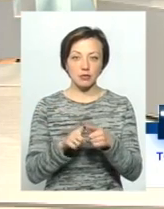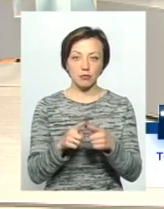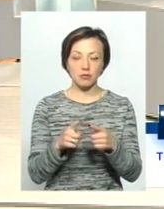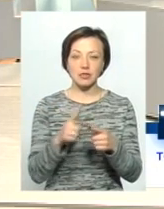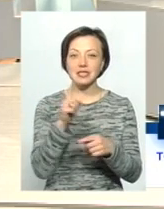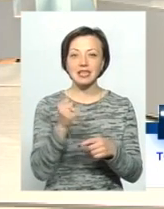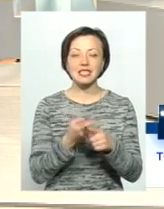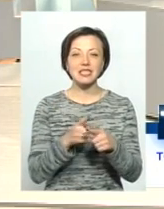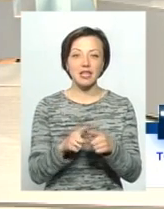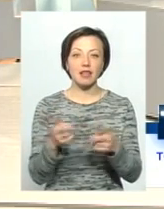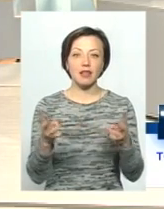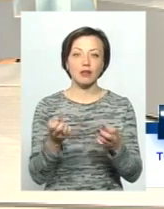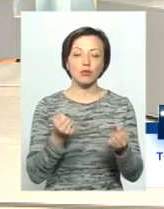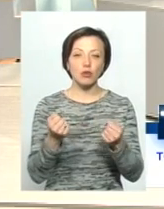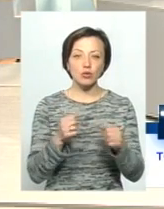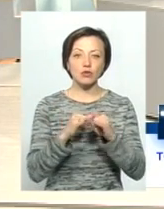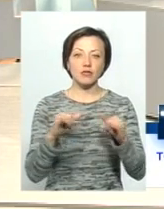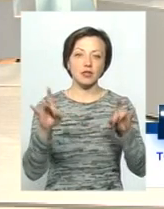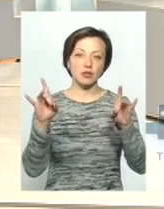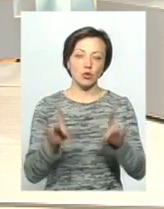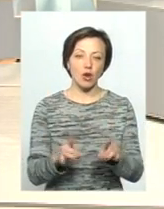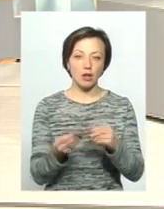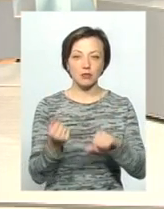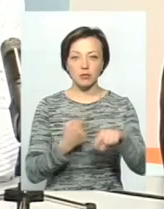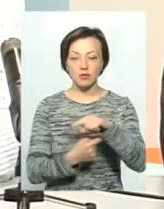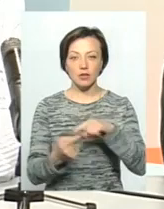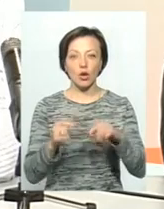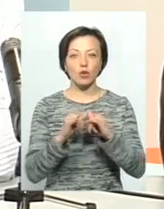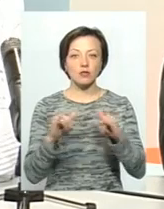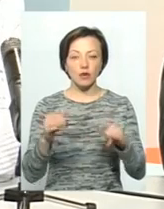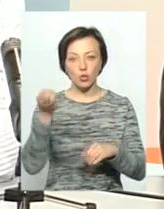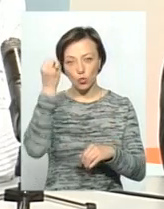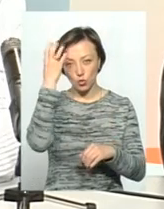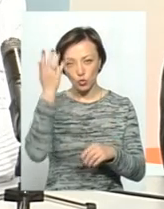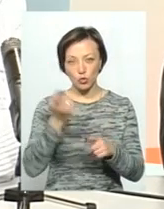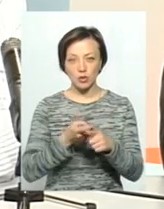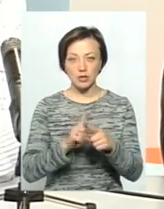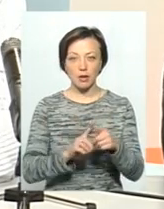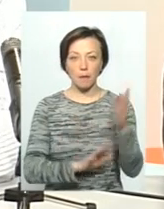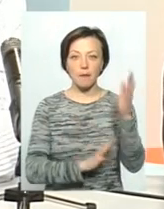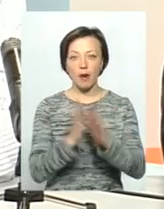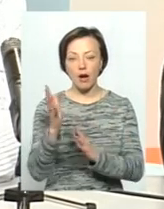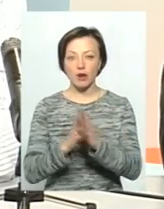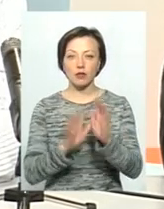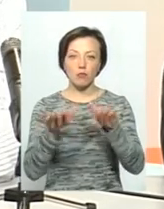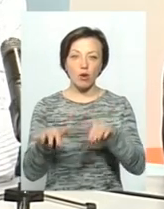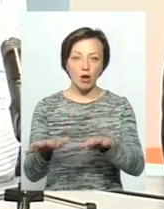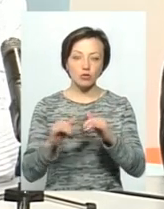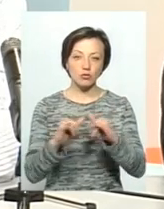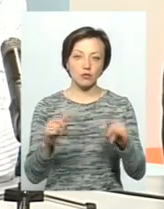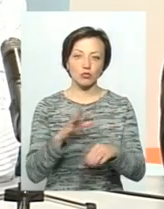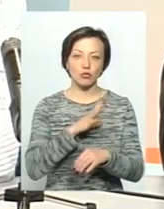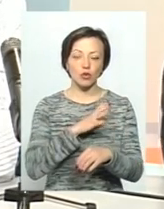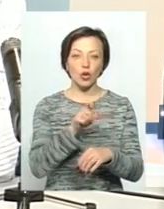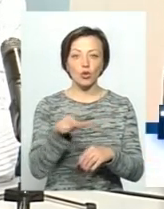то розвивати теж ресторанний бізнес, розвивати культуру, це парки наші, наш пляж розвивати,